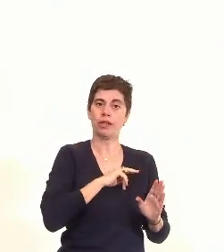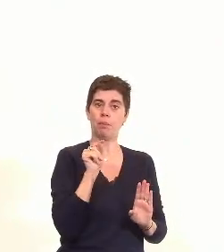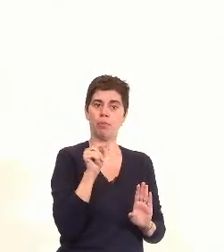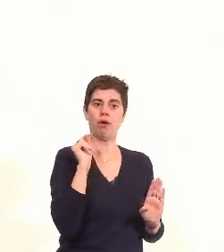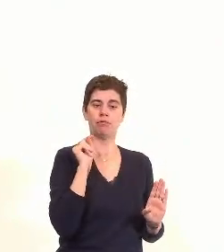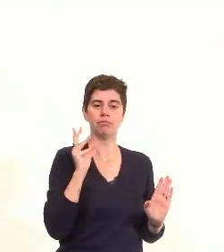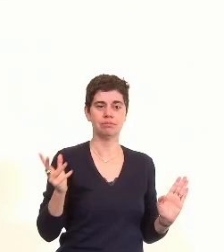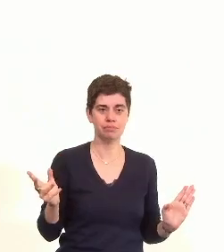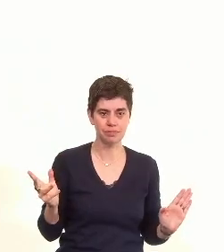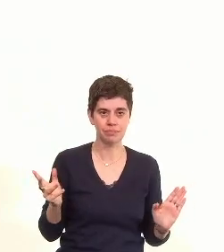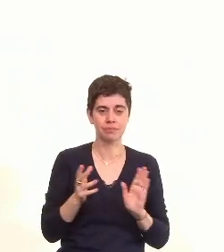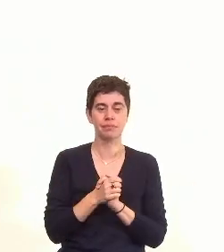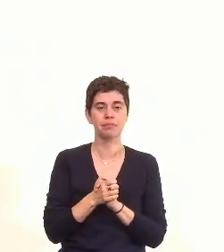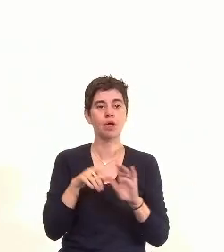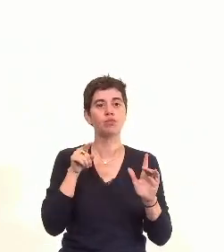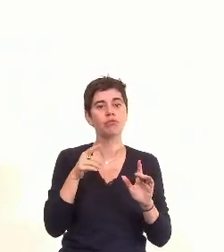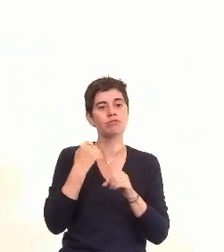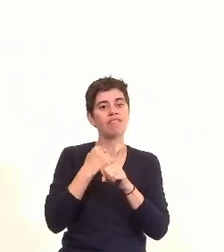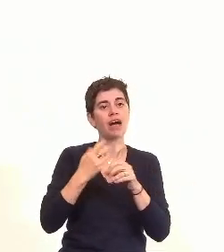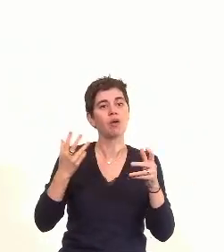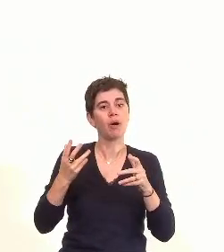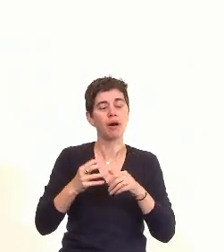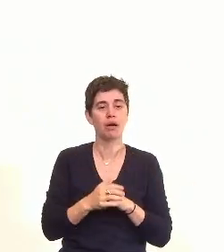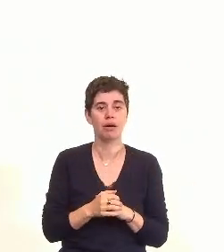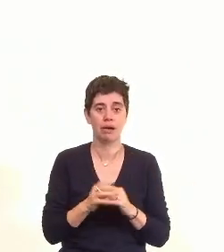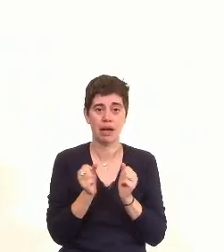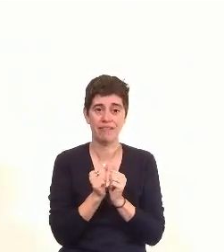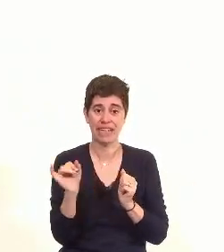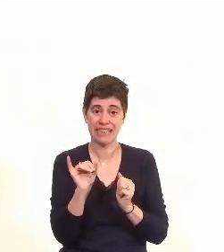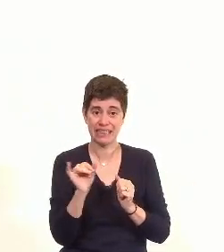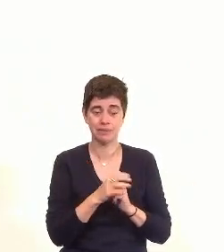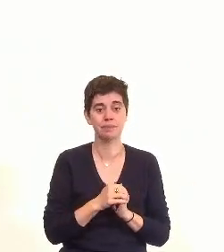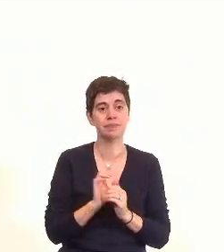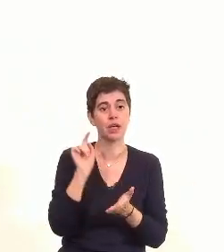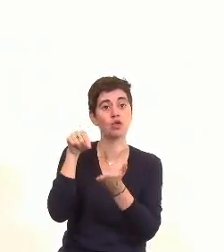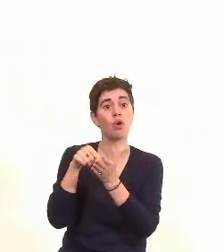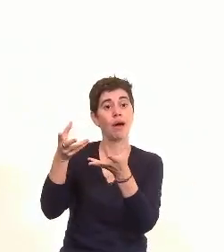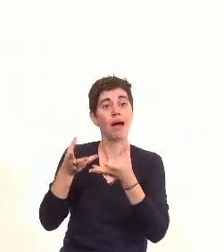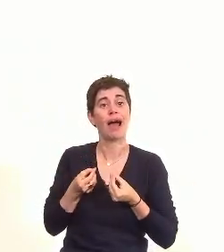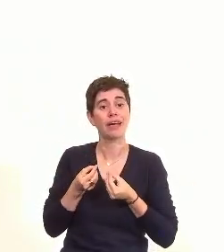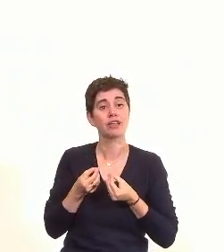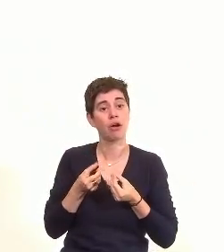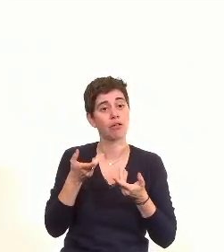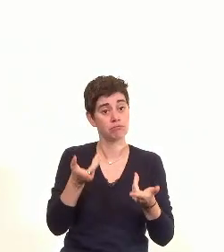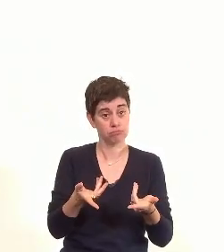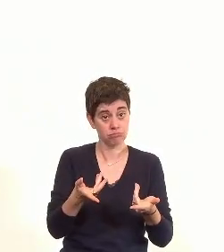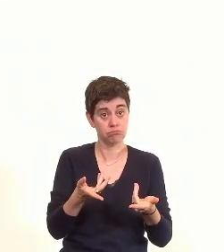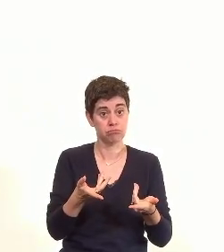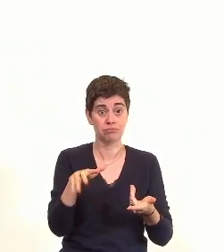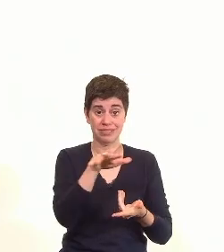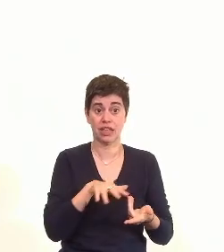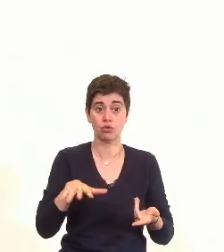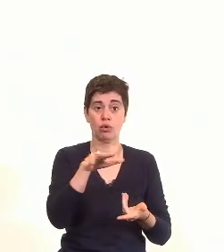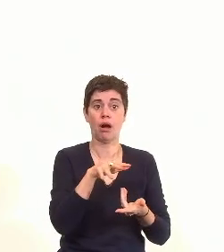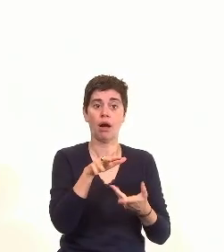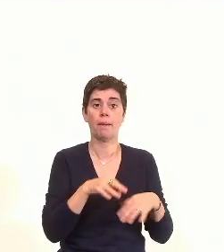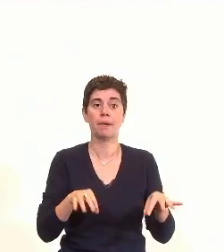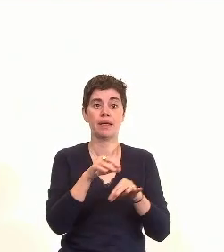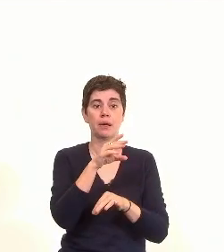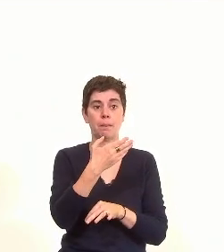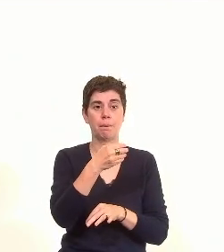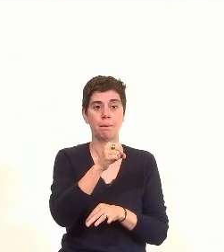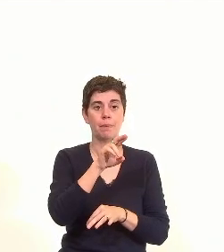du coup, qui avons travaillé avec l'ensemble des structures d'accueil du territoire du pays de Morlaix, avec l'UBO